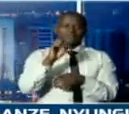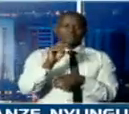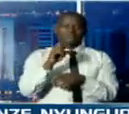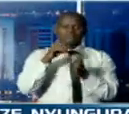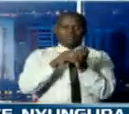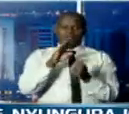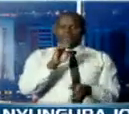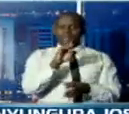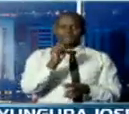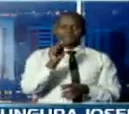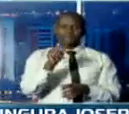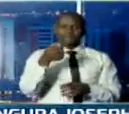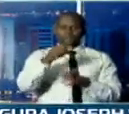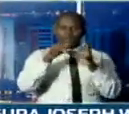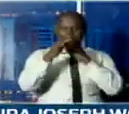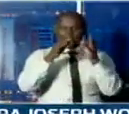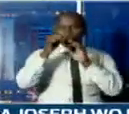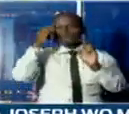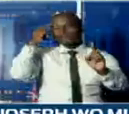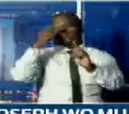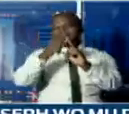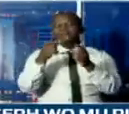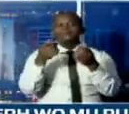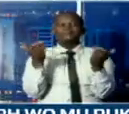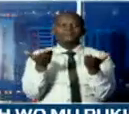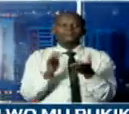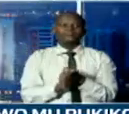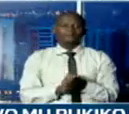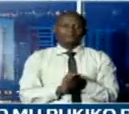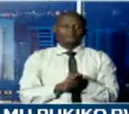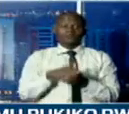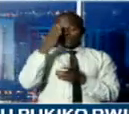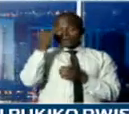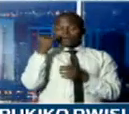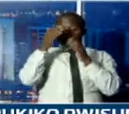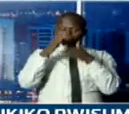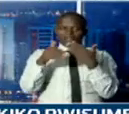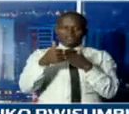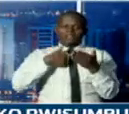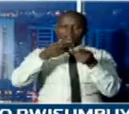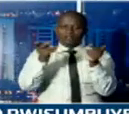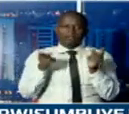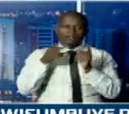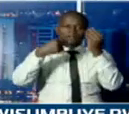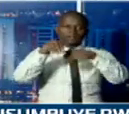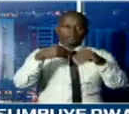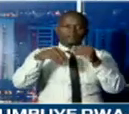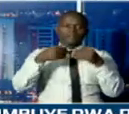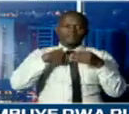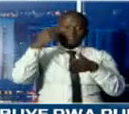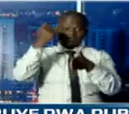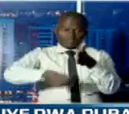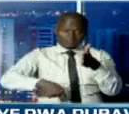Dr. Bizimana Jean Damascene arasobanura ikizi impinduka zigamije. Kuko niba umuntu afite iduka rye, afite imisoro